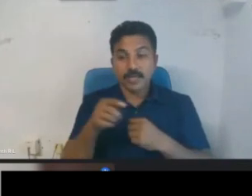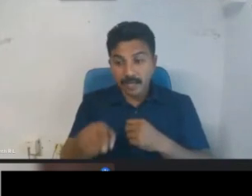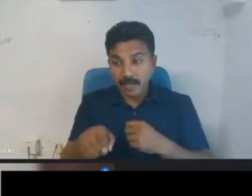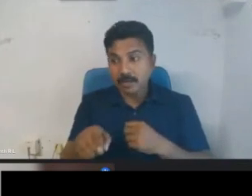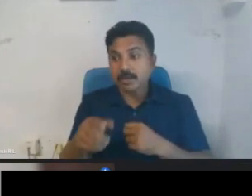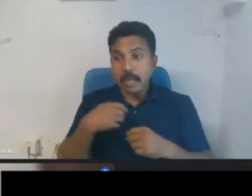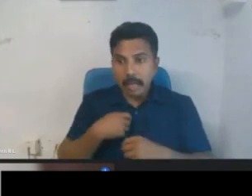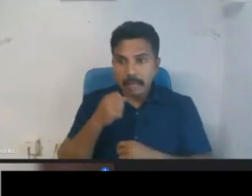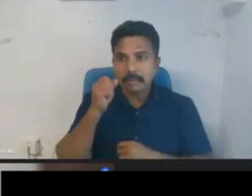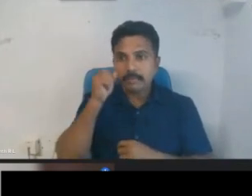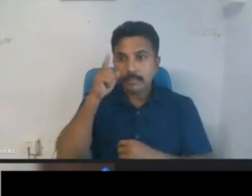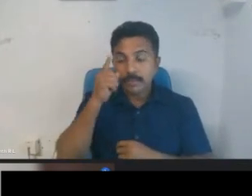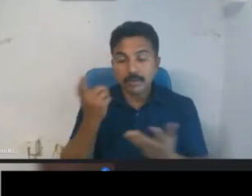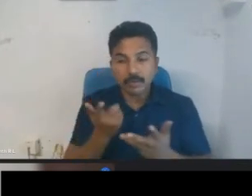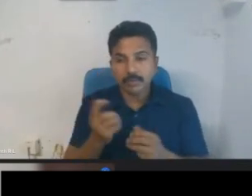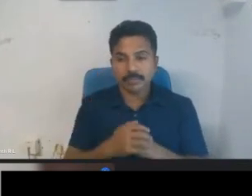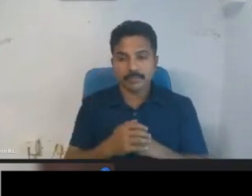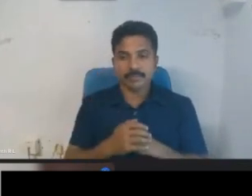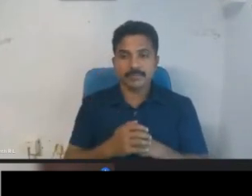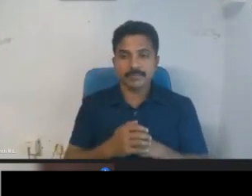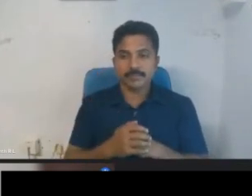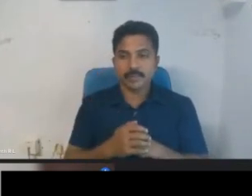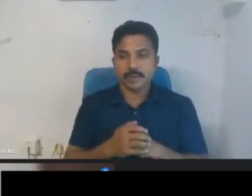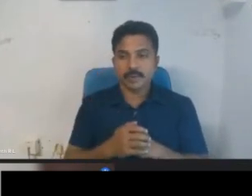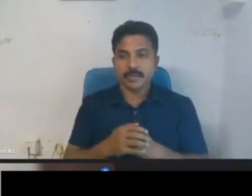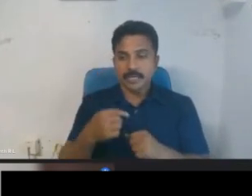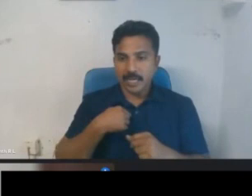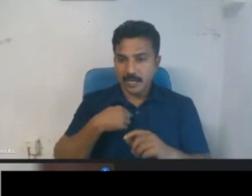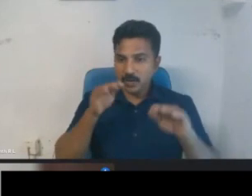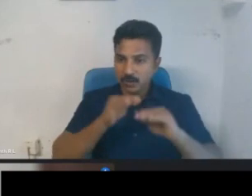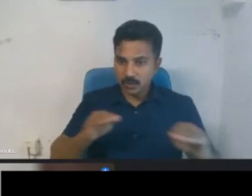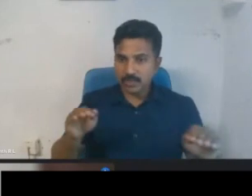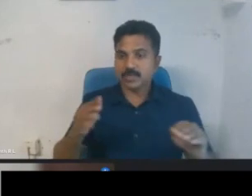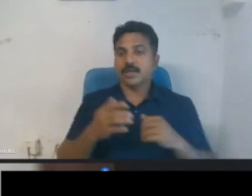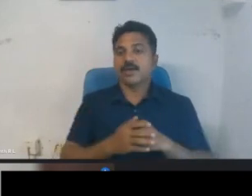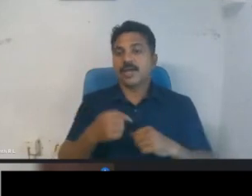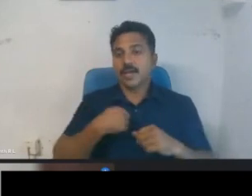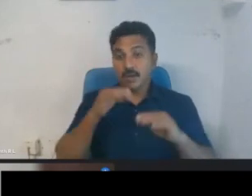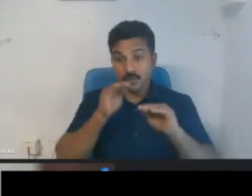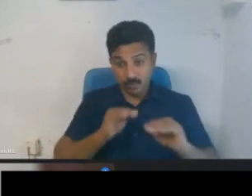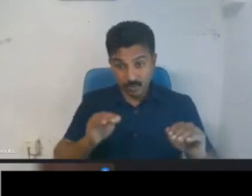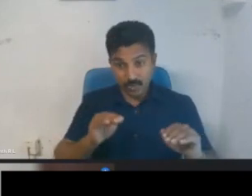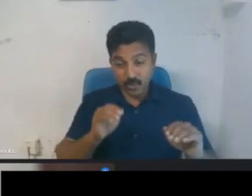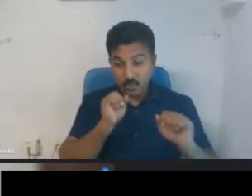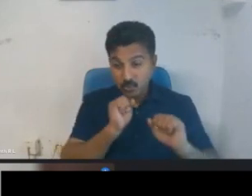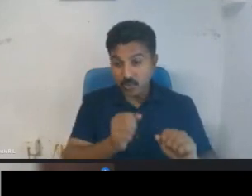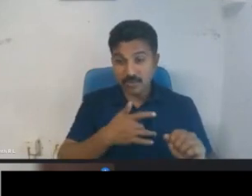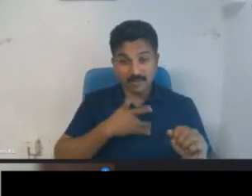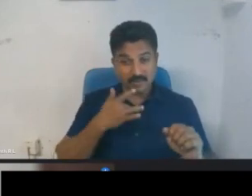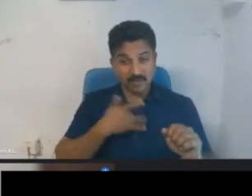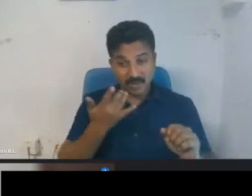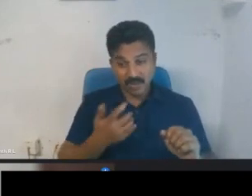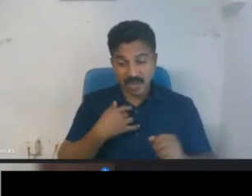ആ സമയത്തൊക്കെ നിങ്ങൾക്ക് മനസ്സിലാക്കുന്ന ഒരു കാര്യം എന്ന് പറഞ്ഞാൽ, എന്റെ കുഞ്ഞിനെ പോലെ അല്ലെങ്കിൽ എന്റെ കുഞ്ഞ് അനുഭവിക്കുന്ന